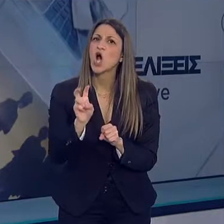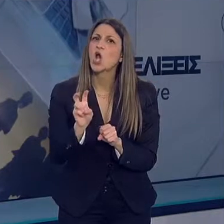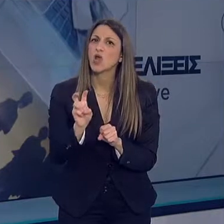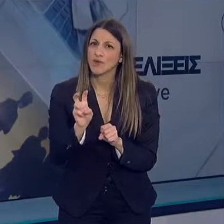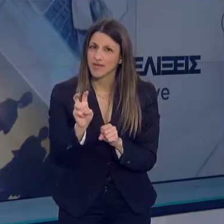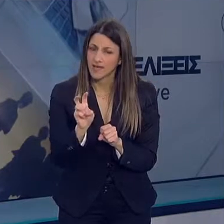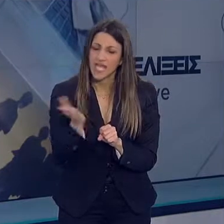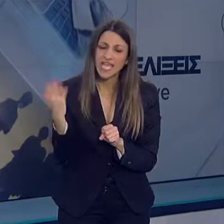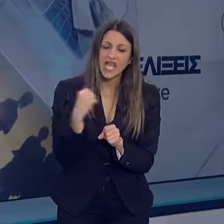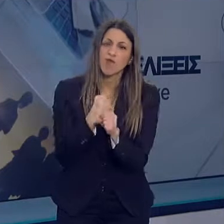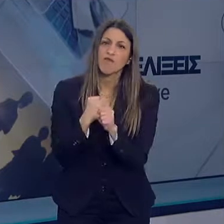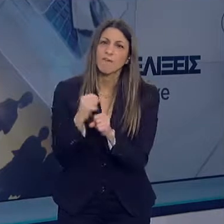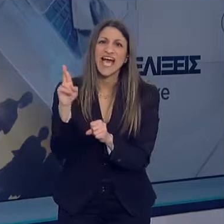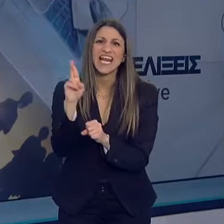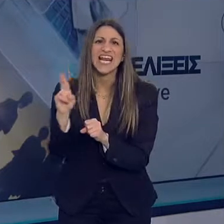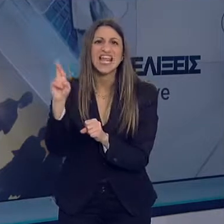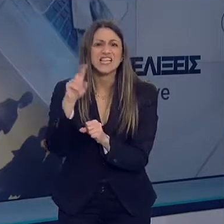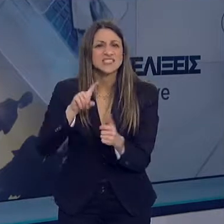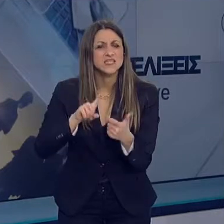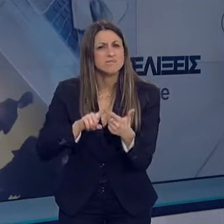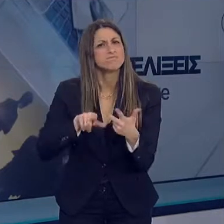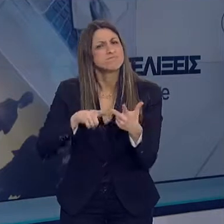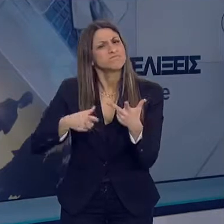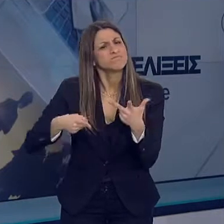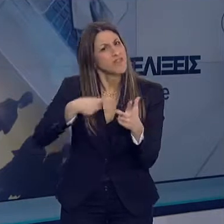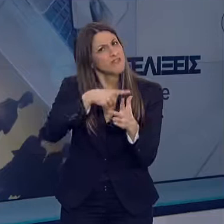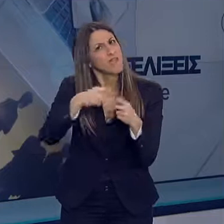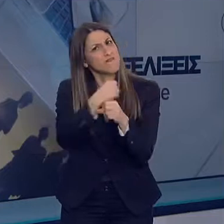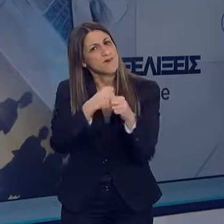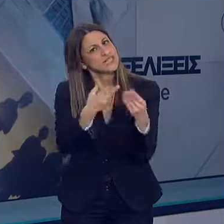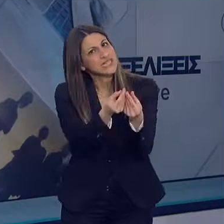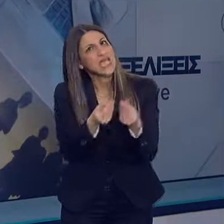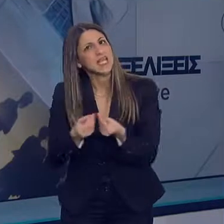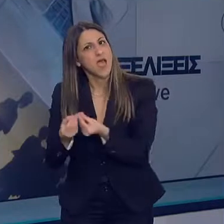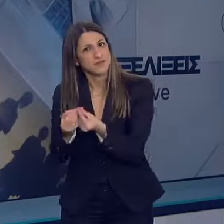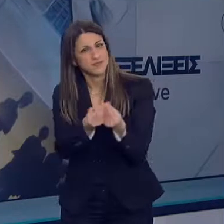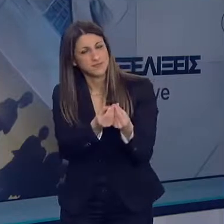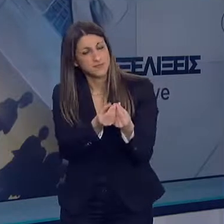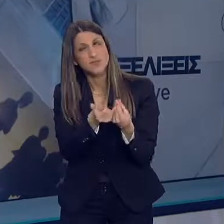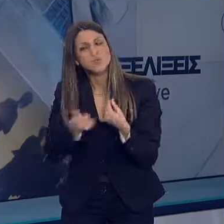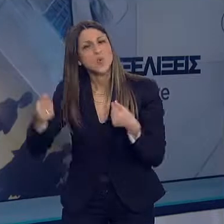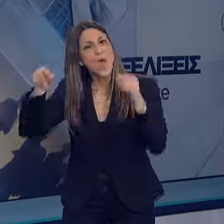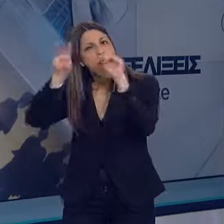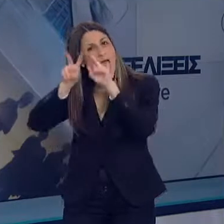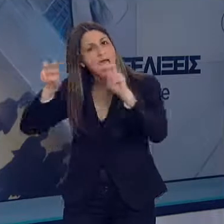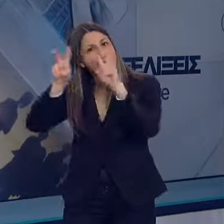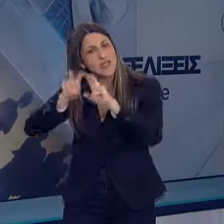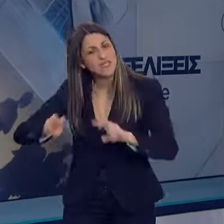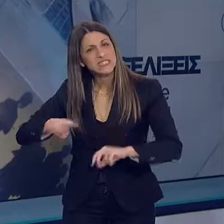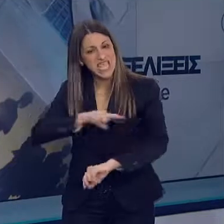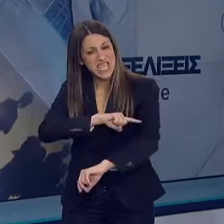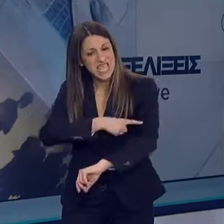φάρμακα, το Remdesivir, η Λοπιναβίρη, το Ναβίρη, είναι σε επιλογές που βάζει μόνο στα πλαίσια κλινικών μελετών η